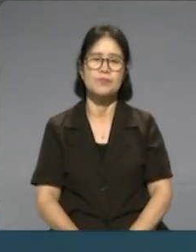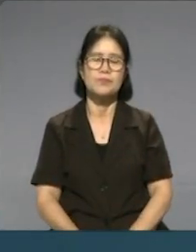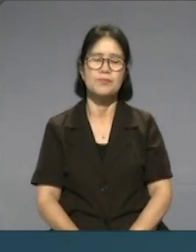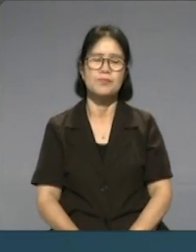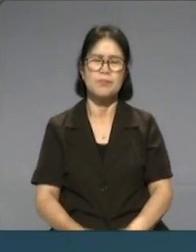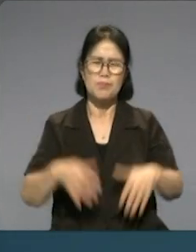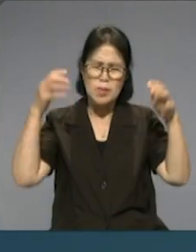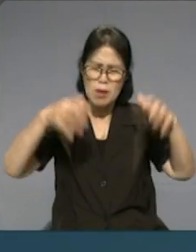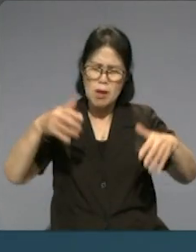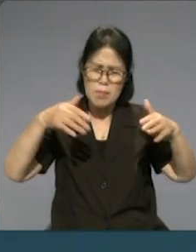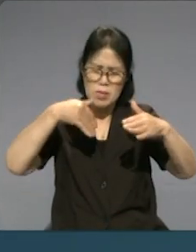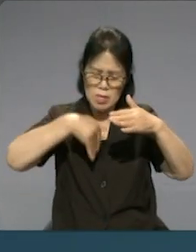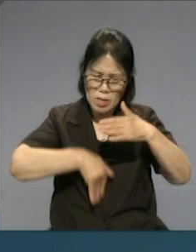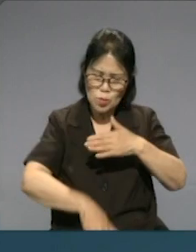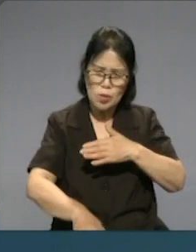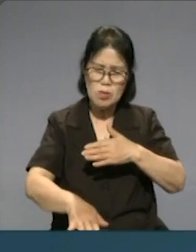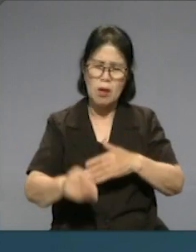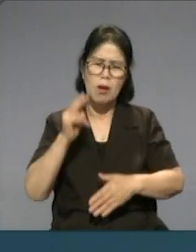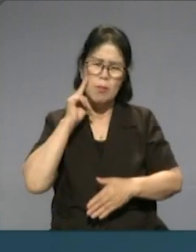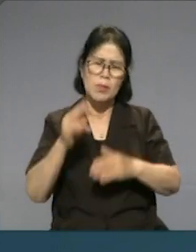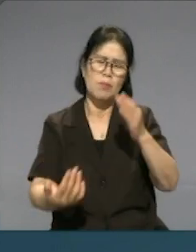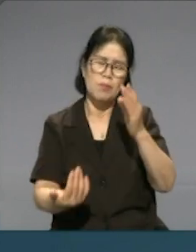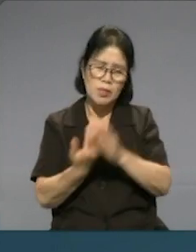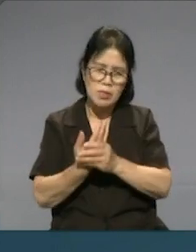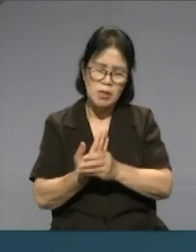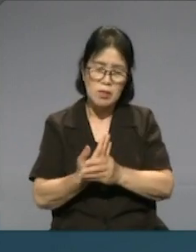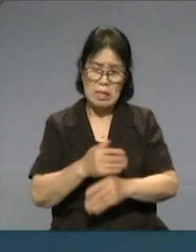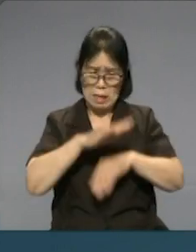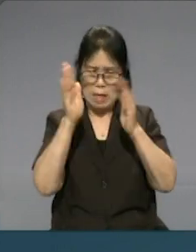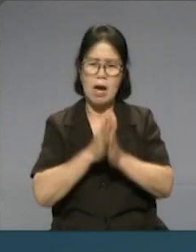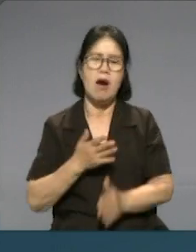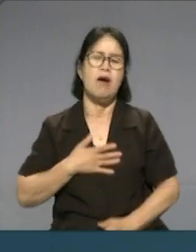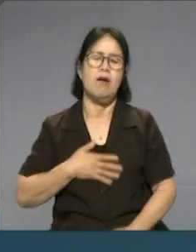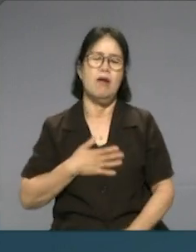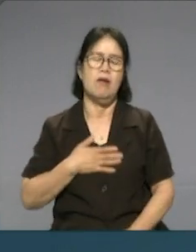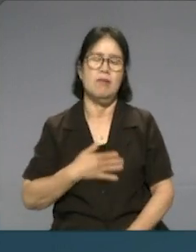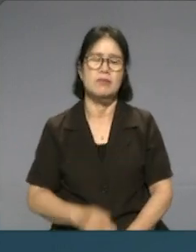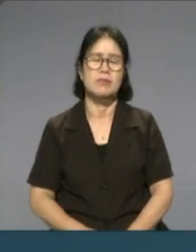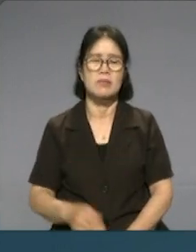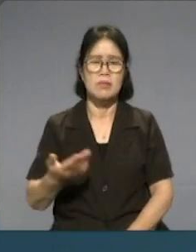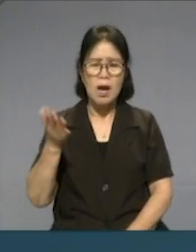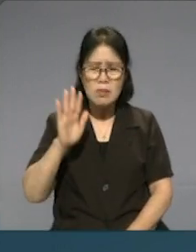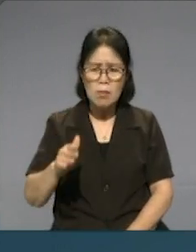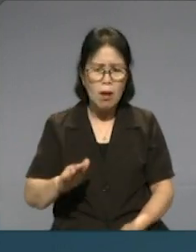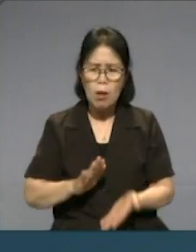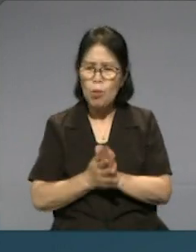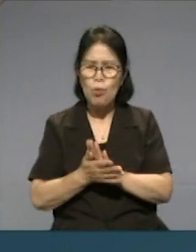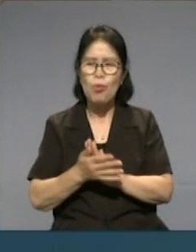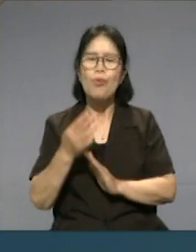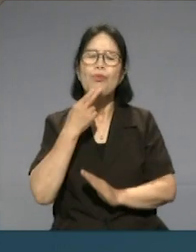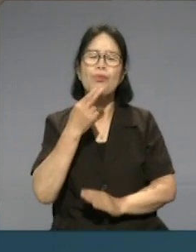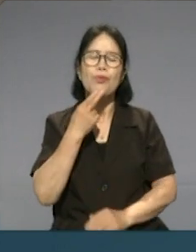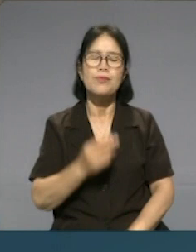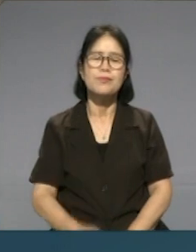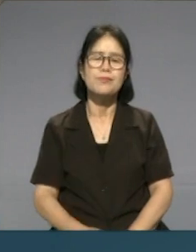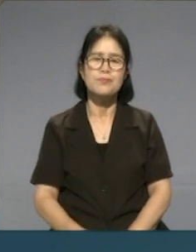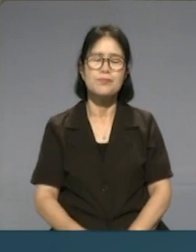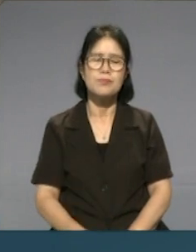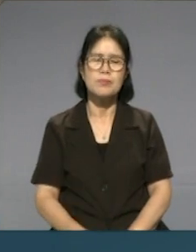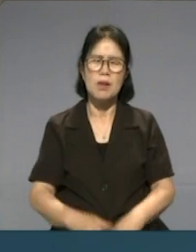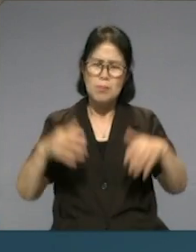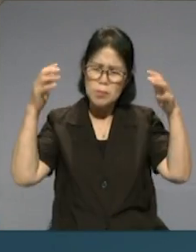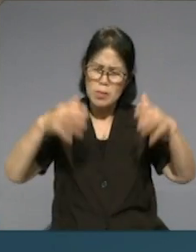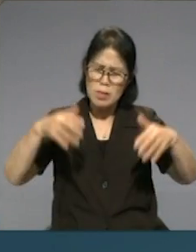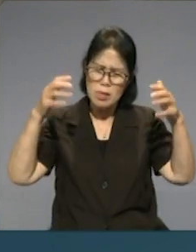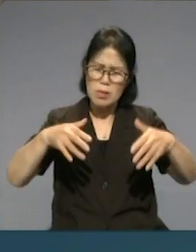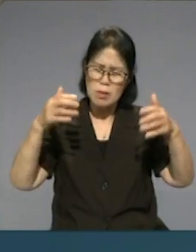큰 비 내리면 지하차도에서 비극이 발생할 수 있다는 걸 모르지 않습니다. 하지만 달라진 건 없었습니다. 하늘 뚫린 듯 내리는